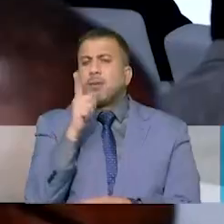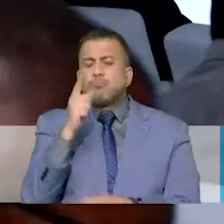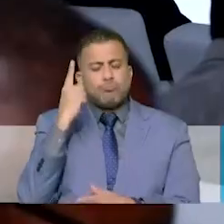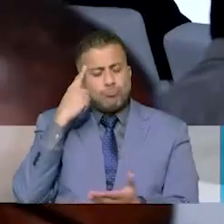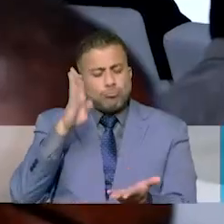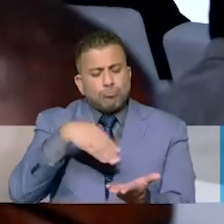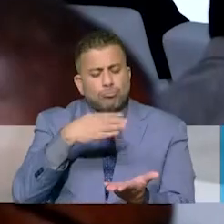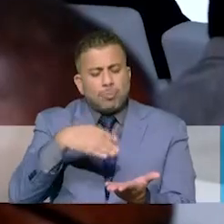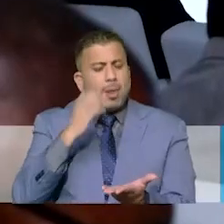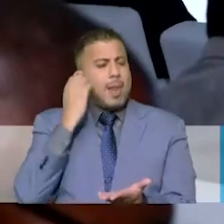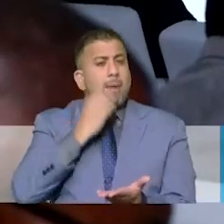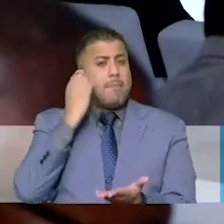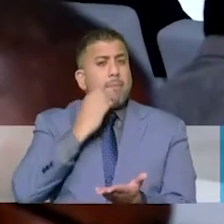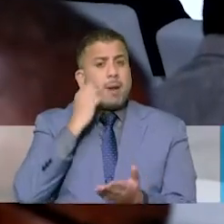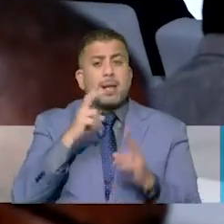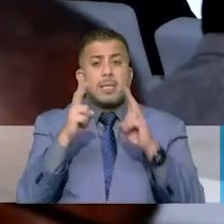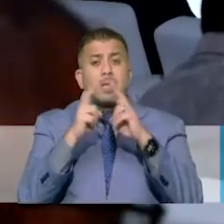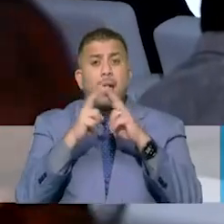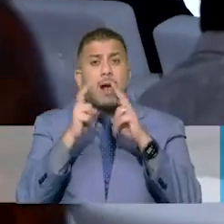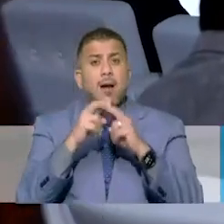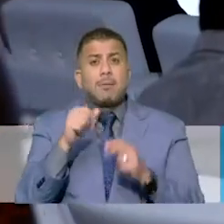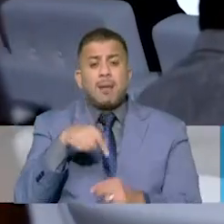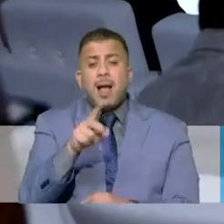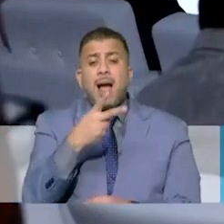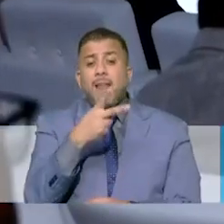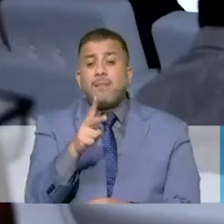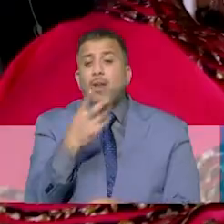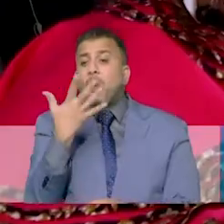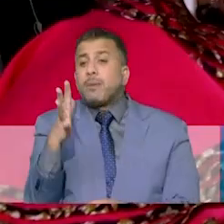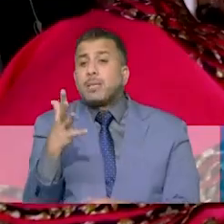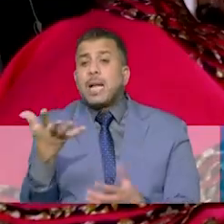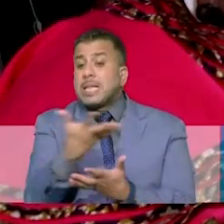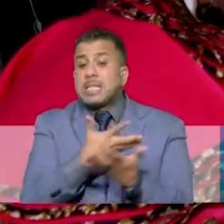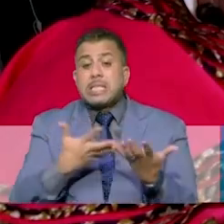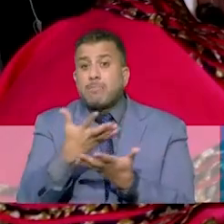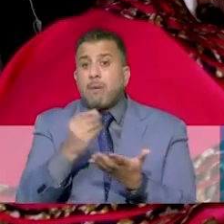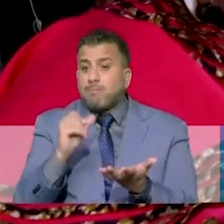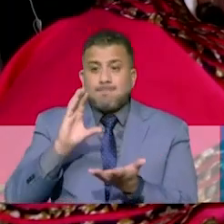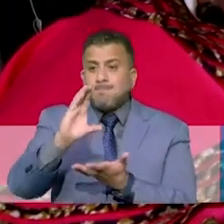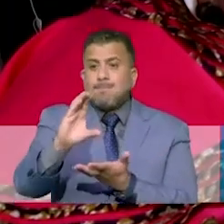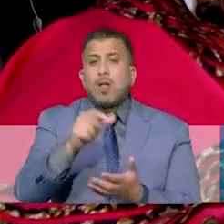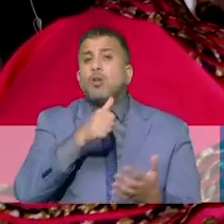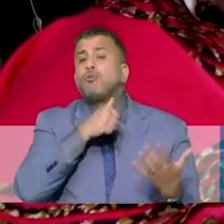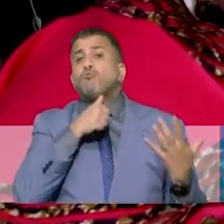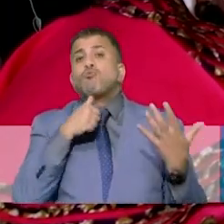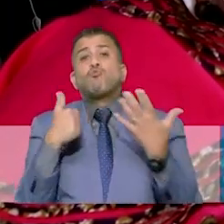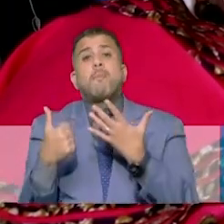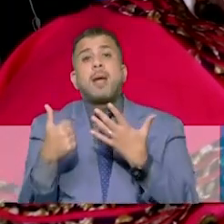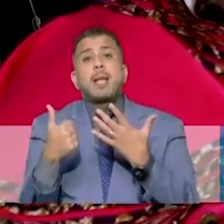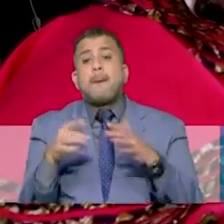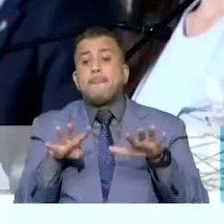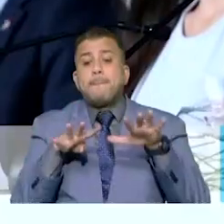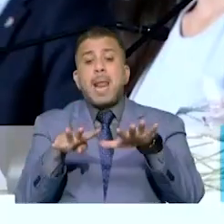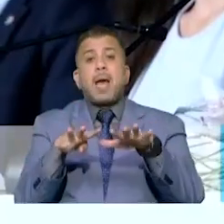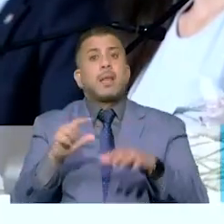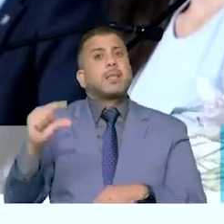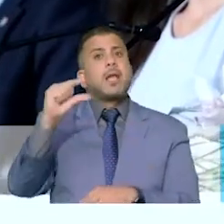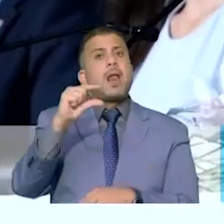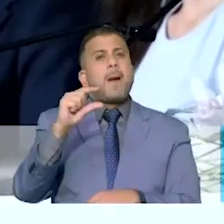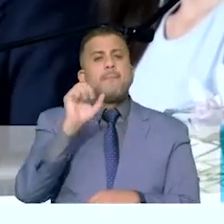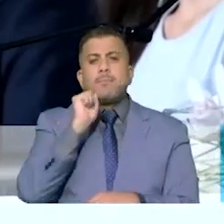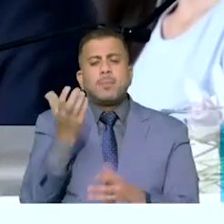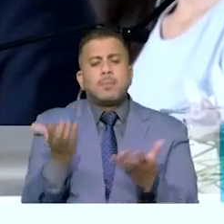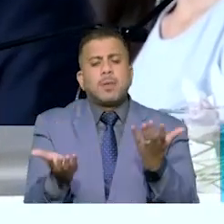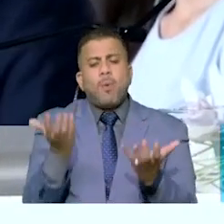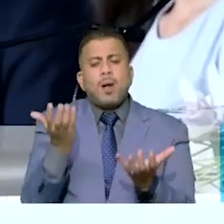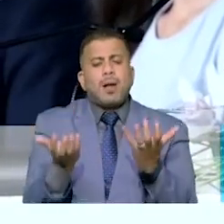استراتيجيه الامارات للطاقه باستثمارات تصل الى 600 مليار درهم بهدف تحقيق التوازن